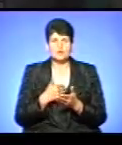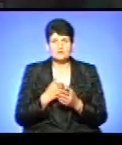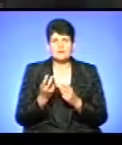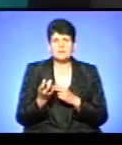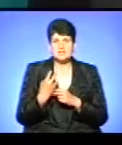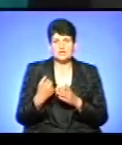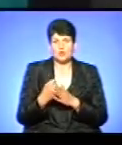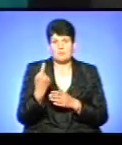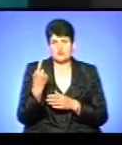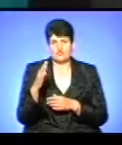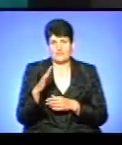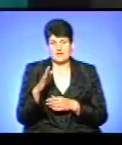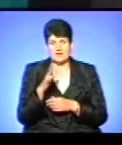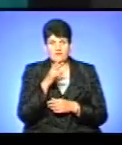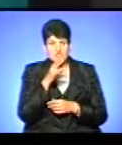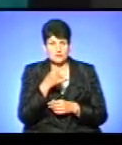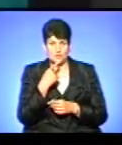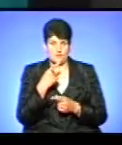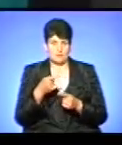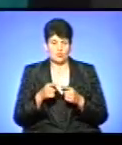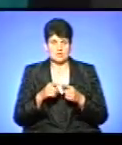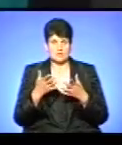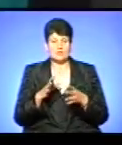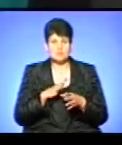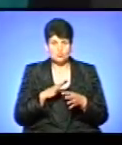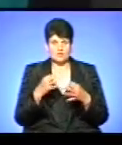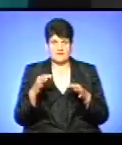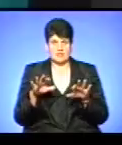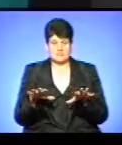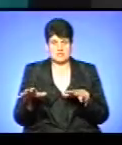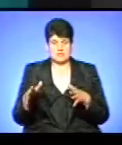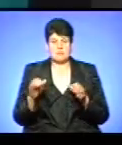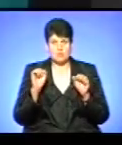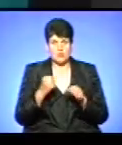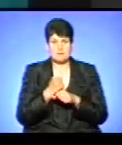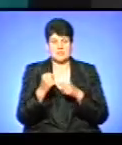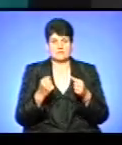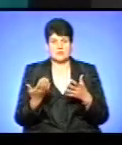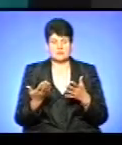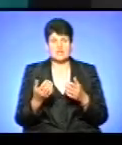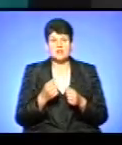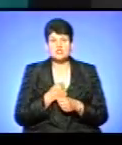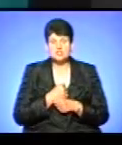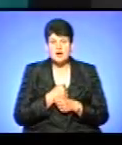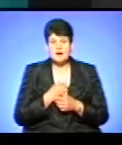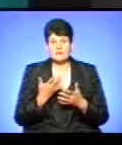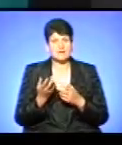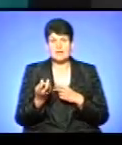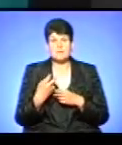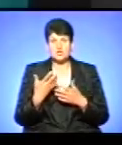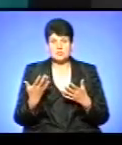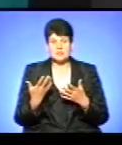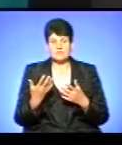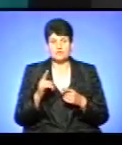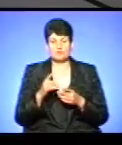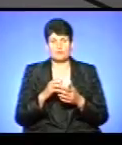до 1 вересня. Я, власне, вчасно говорила про це, бо у нас були вакантні посади. Ми могли їх працевлаштувати. На жаль, вони не прийшли. Не знаю, в